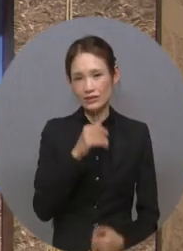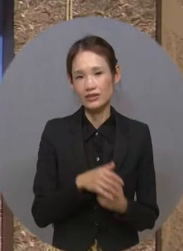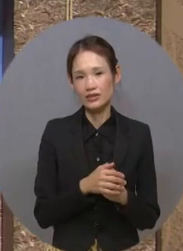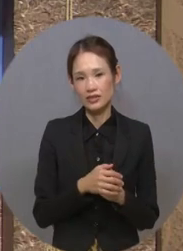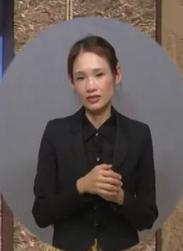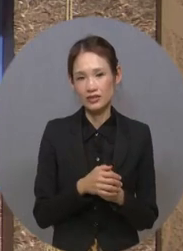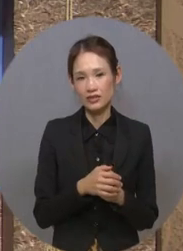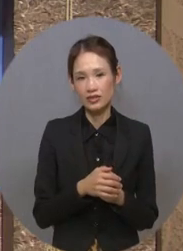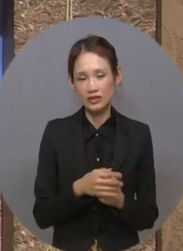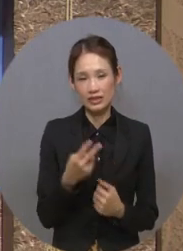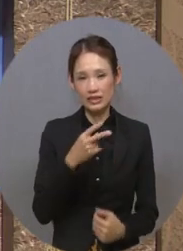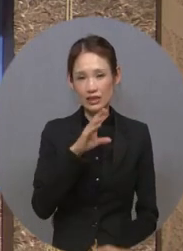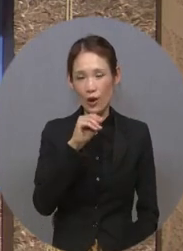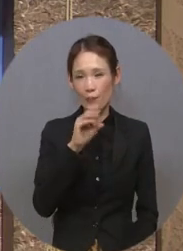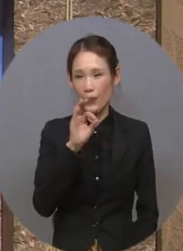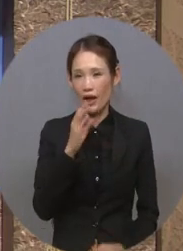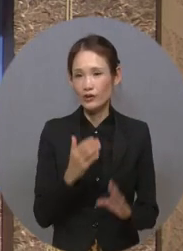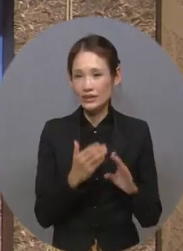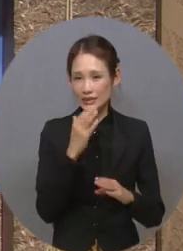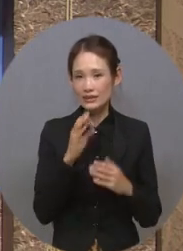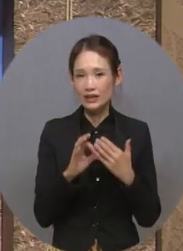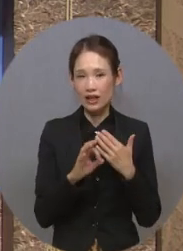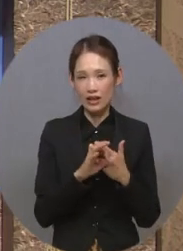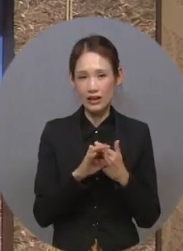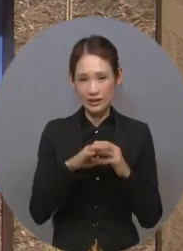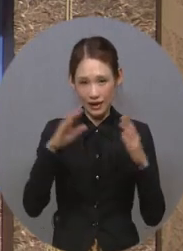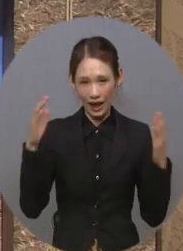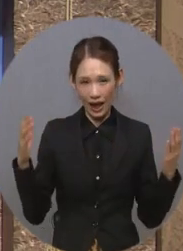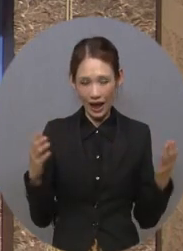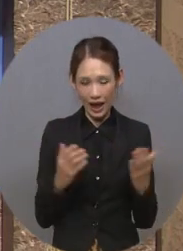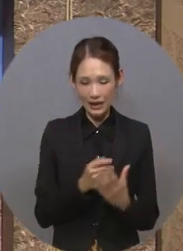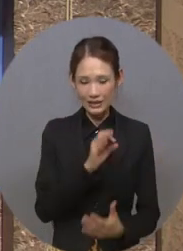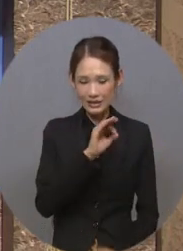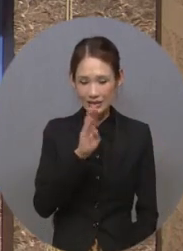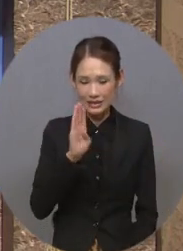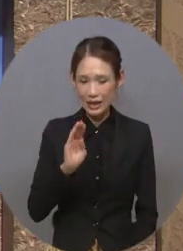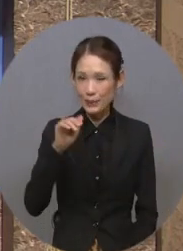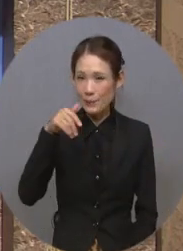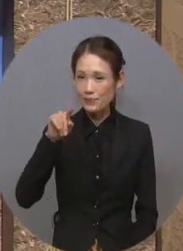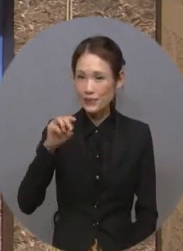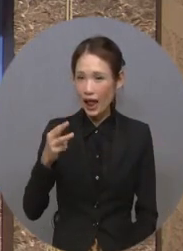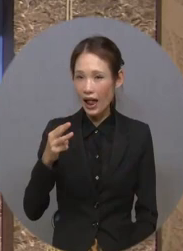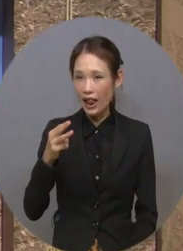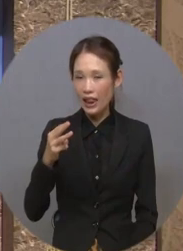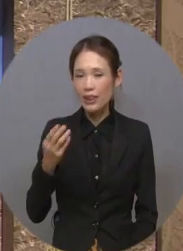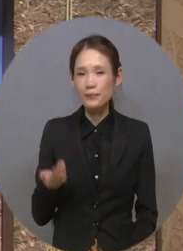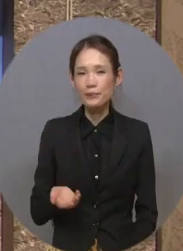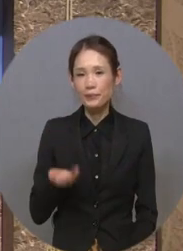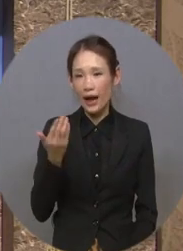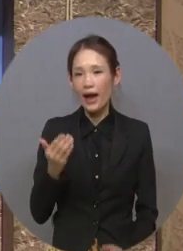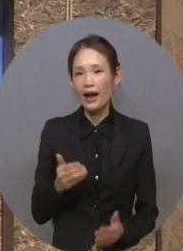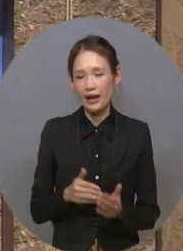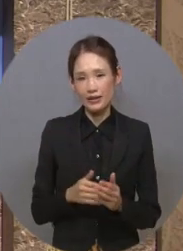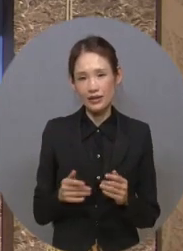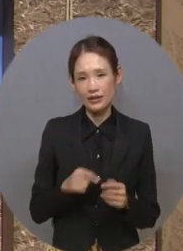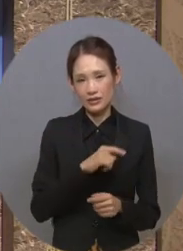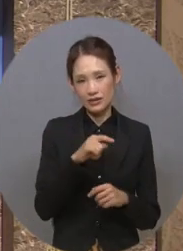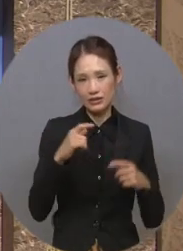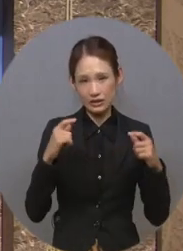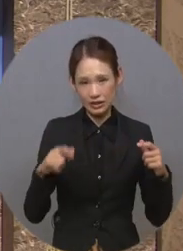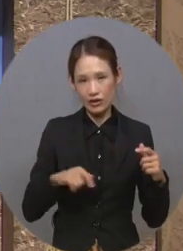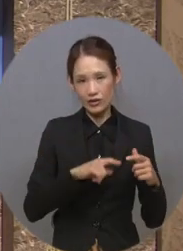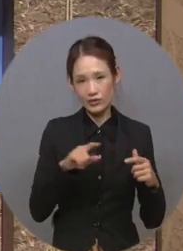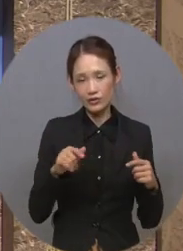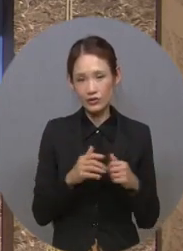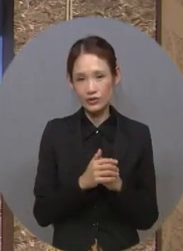입찰이 2천만 원 이상이 되면 전부 다 네. 입찰을 띄우게 돼 있거든요. 예. 그러다 보니까 우리 지역에 어떤